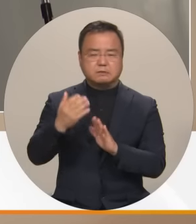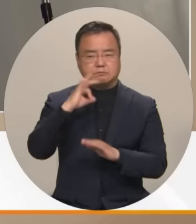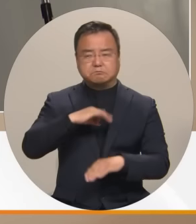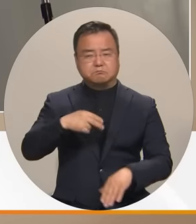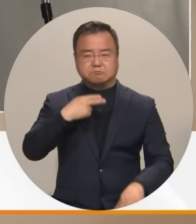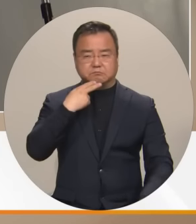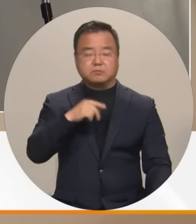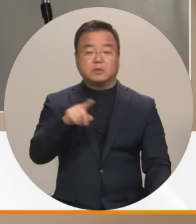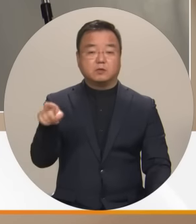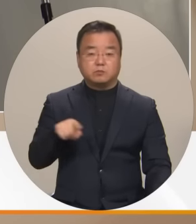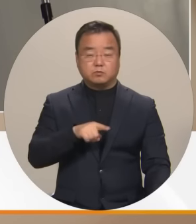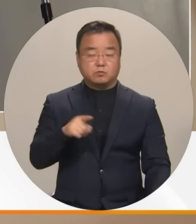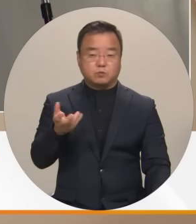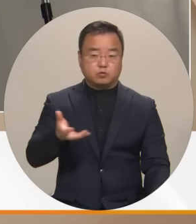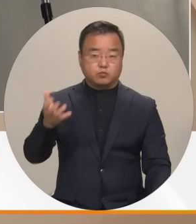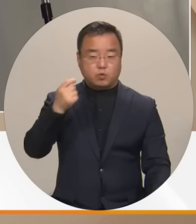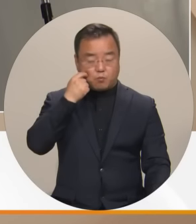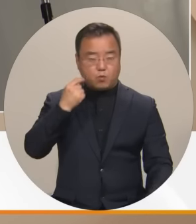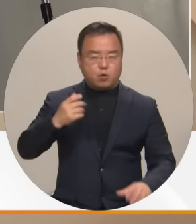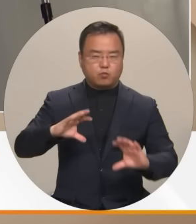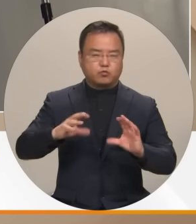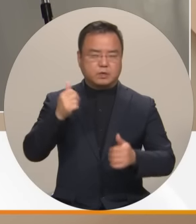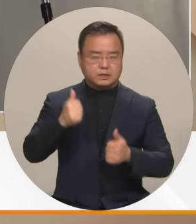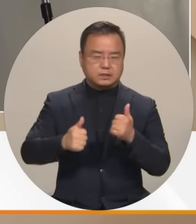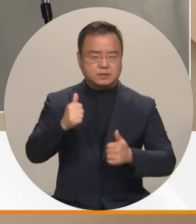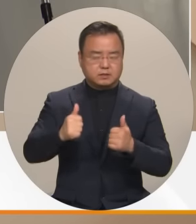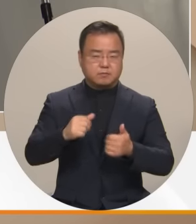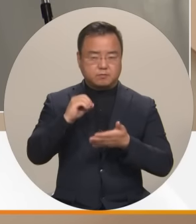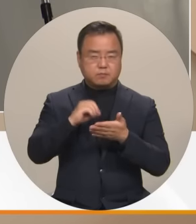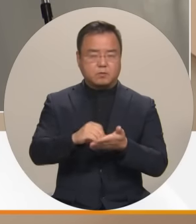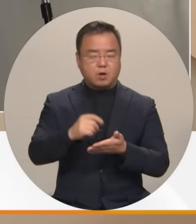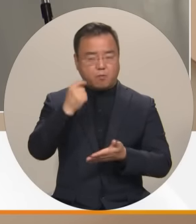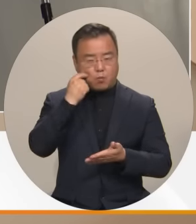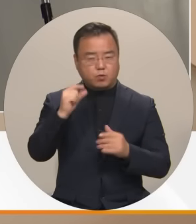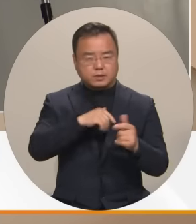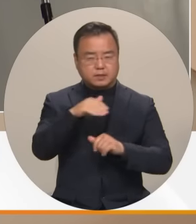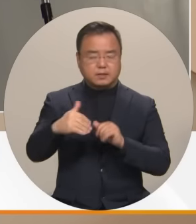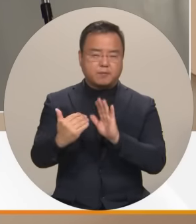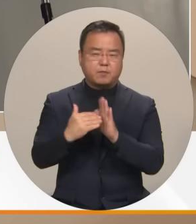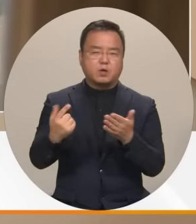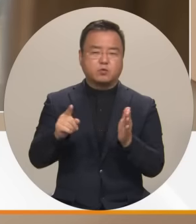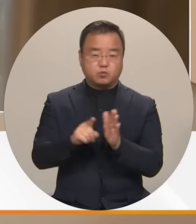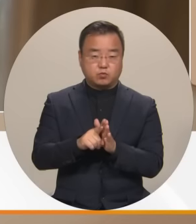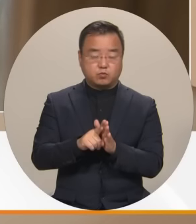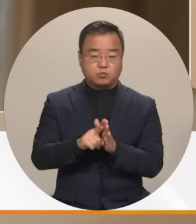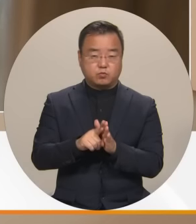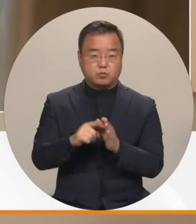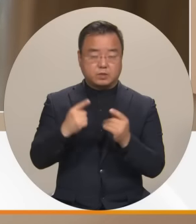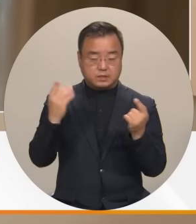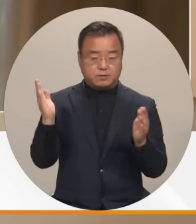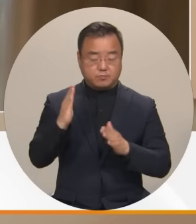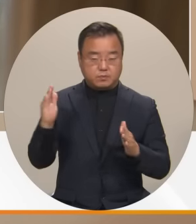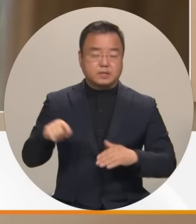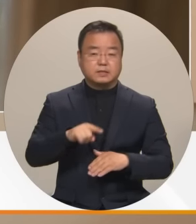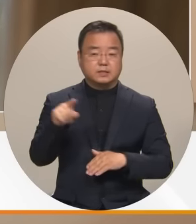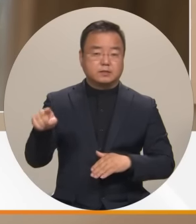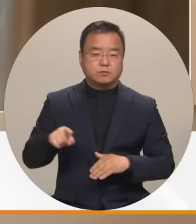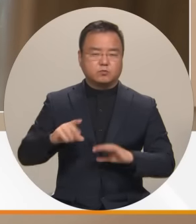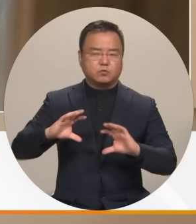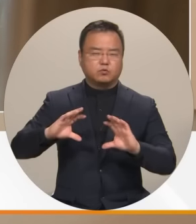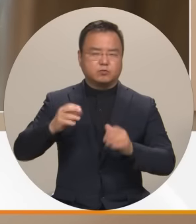따른 유급과 의사 국가 고시 응시 제한 등의 불익 맡기 위해서 대학들이 휴학 승인과 의사 의사 국가고시